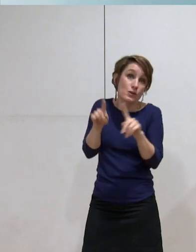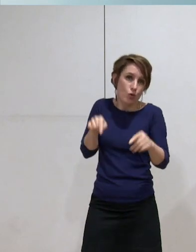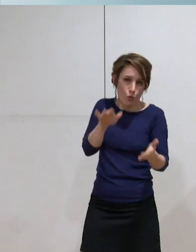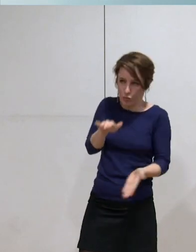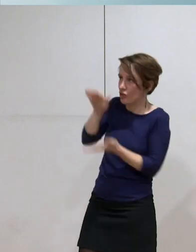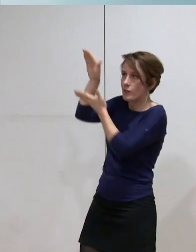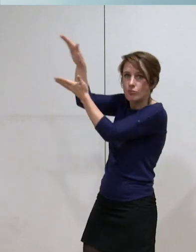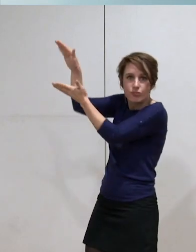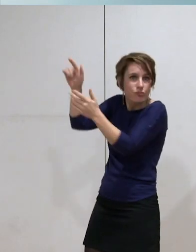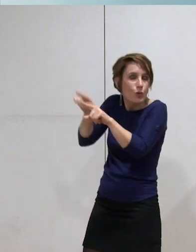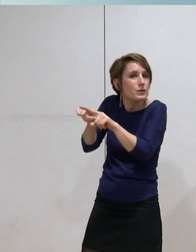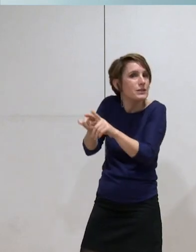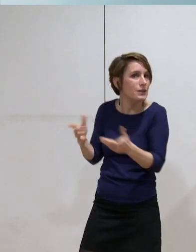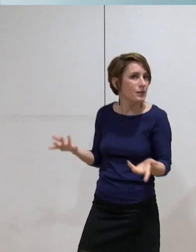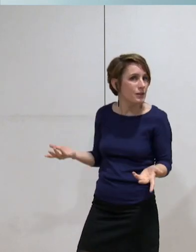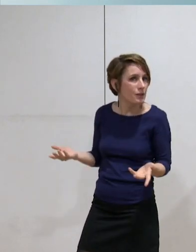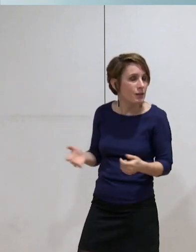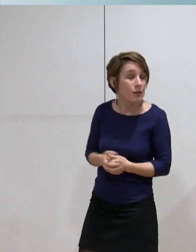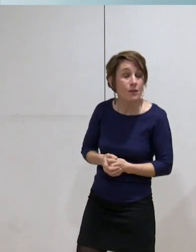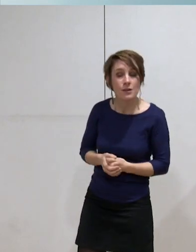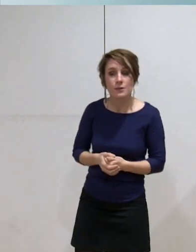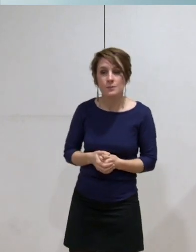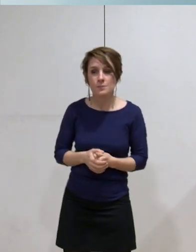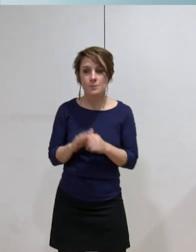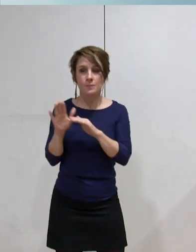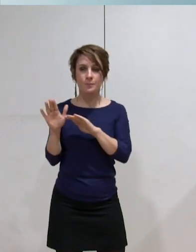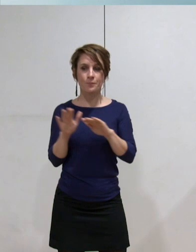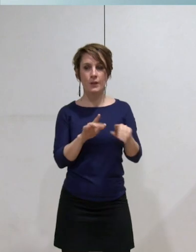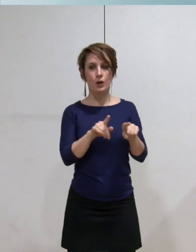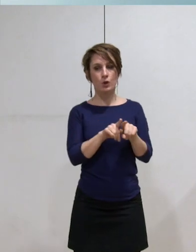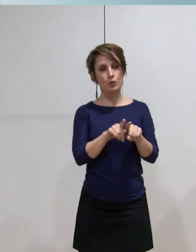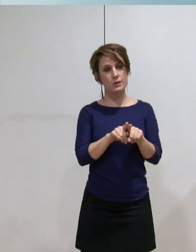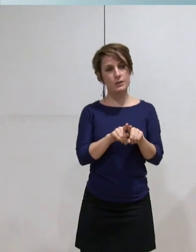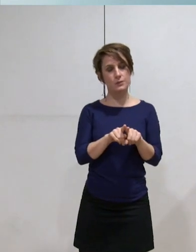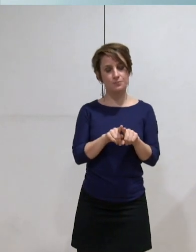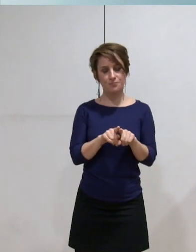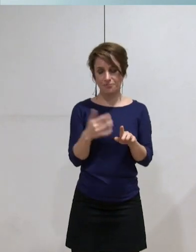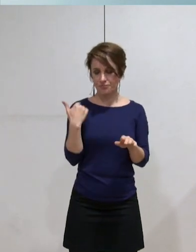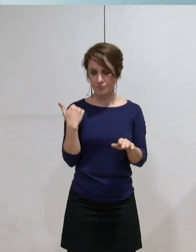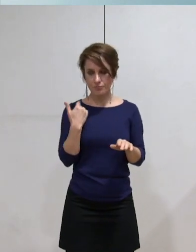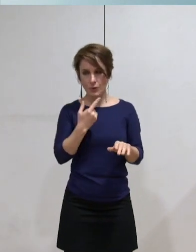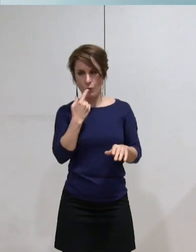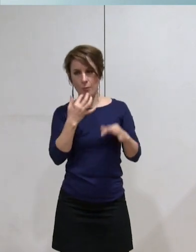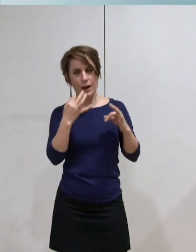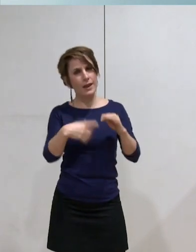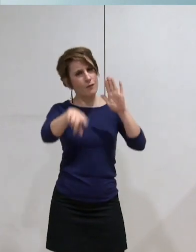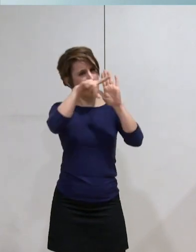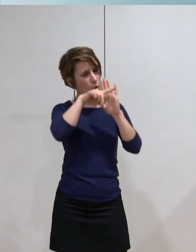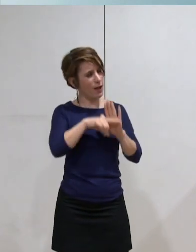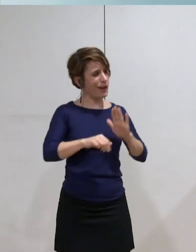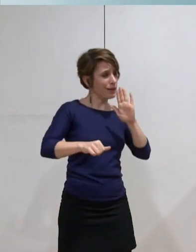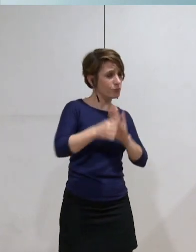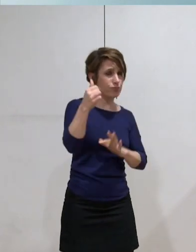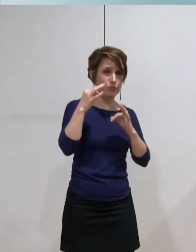charges et les recettes qui étaient afférentes enfin on a aussi parlé des règles d'or concernant ce